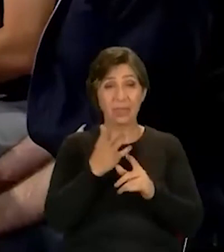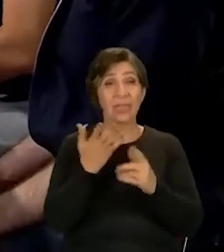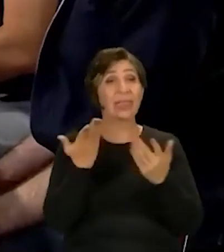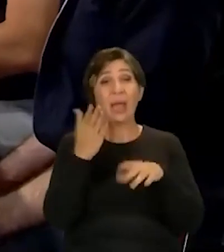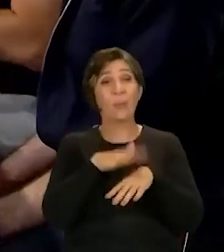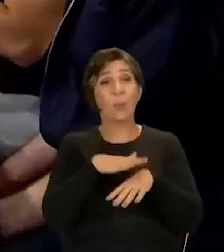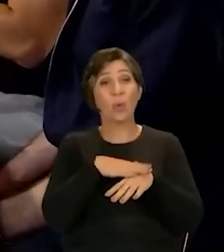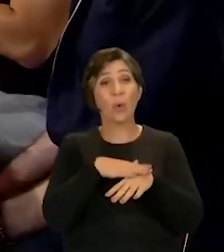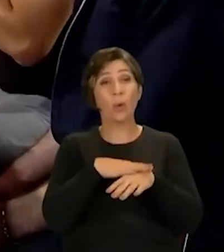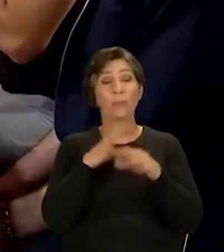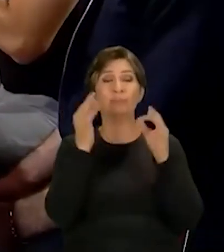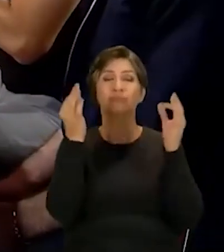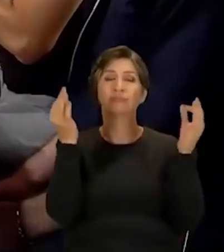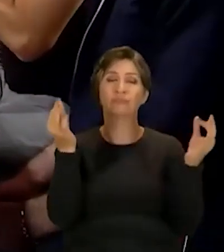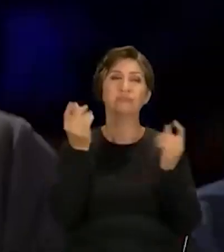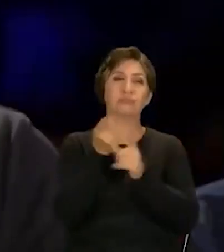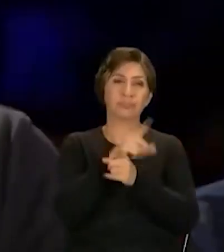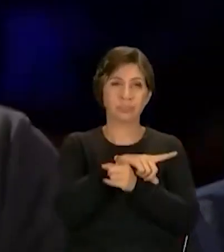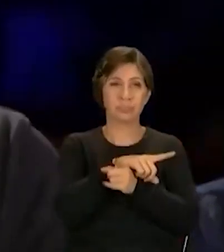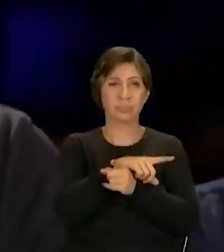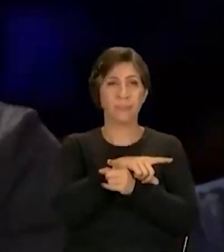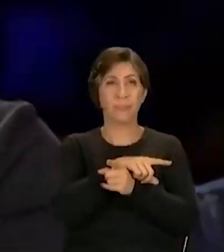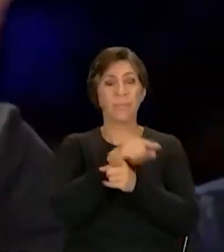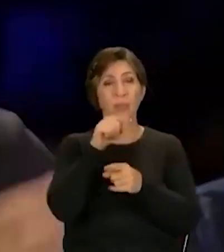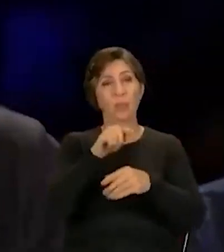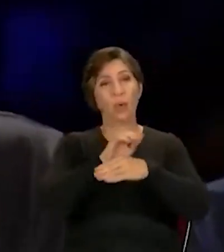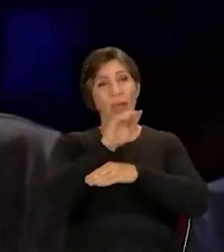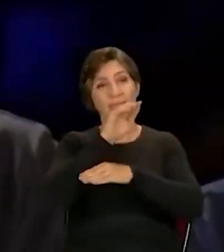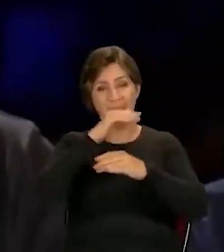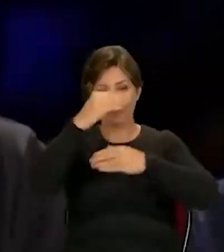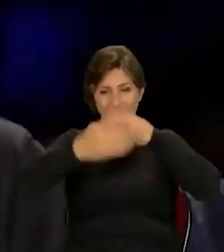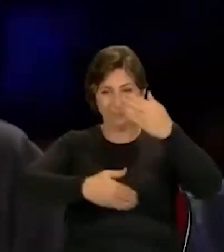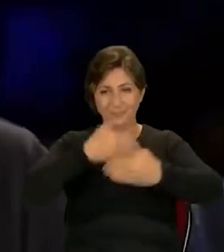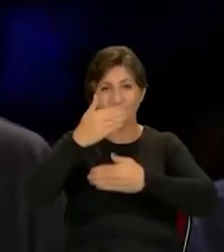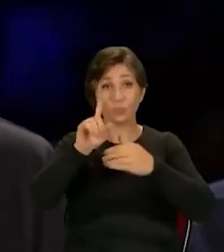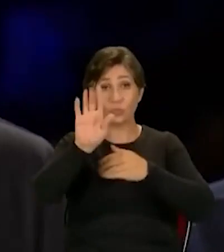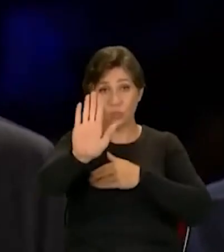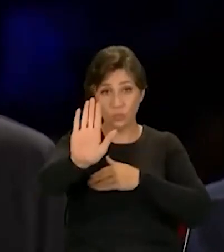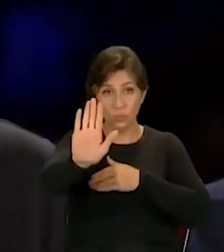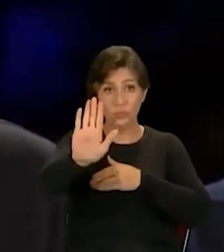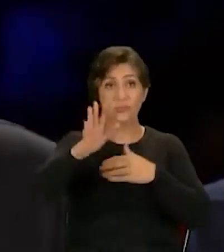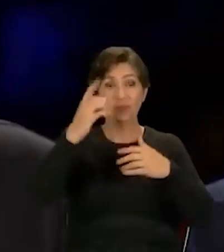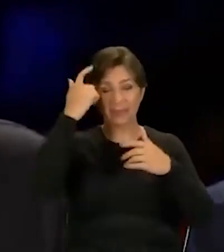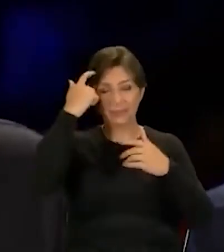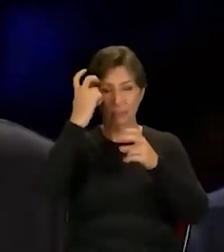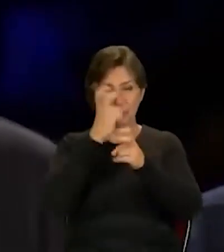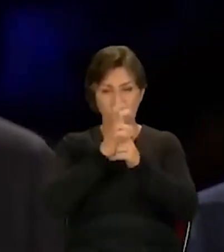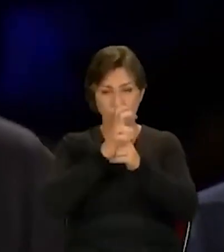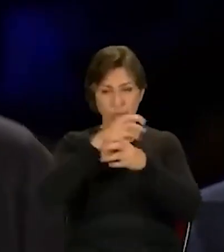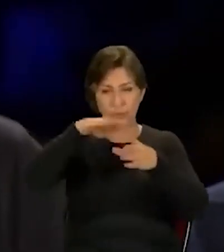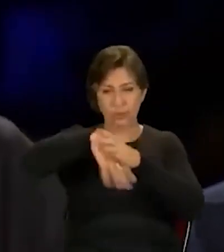Ne yapıyor meditasyon vesaire? Bu hayatın tantanası içerisinde insana diyor ki bir dakika dur. Zihnine odakla,